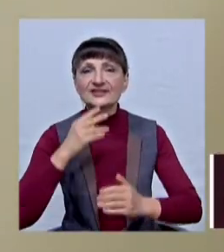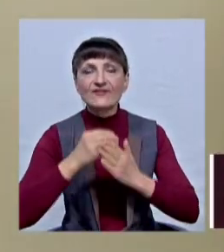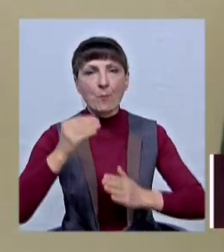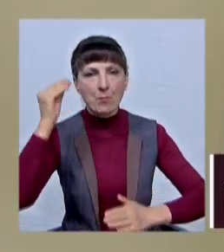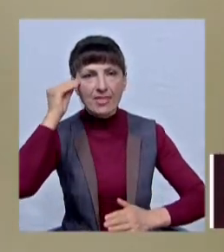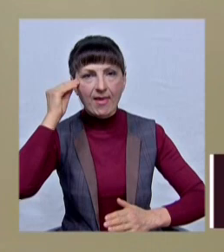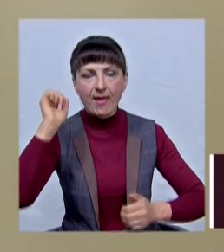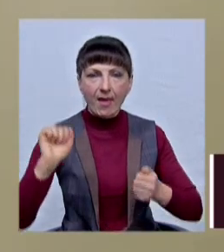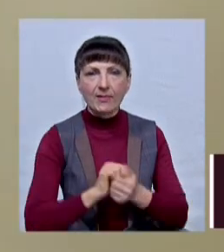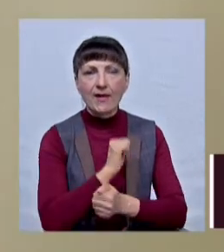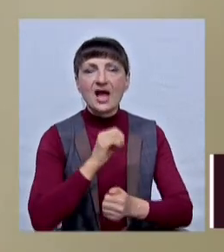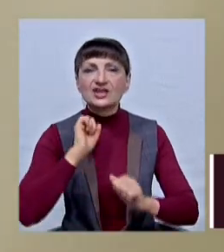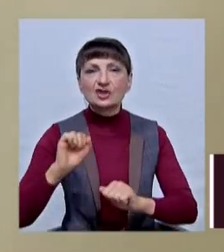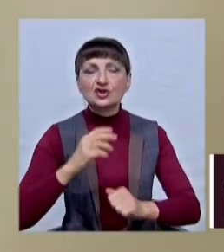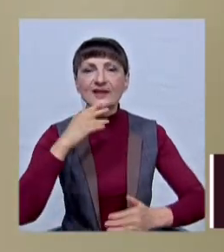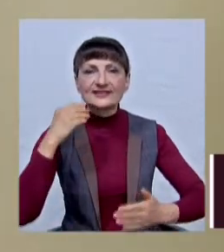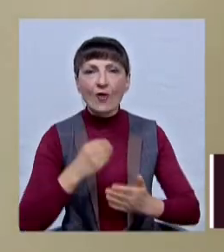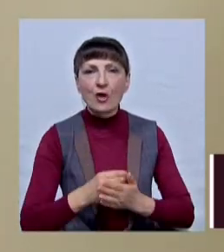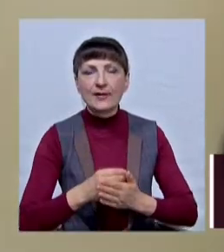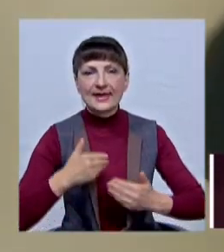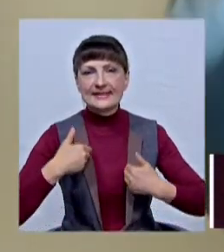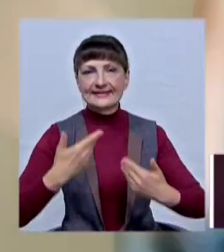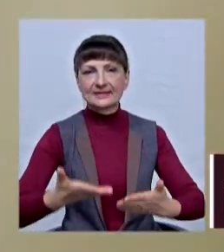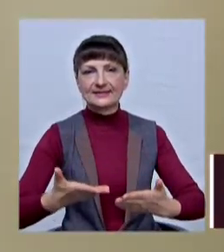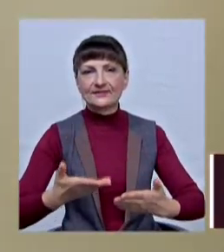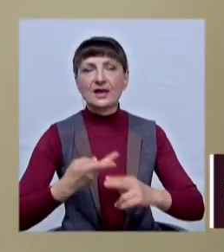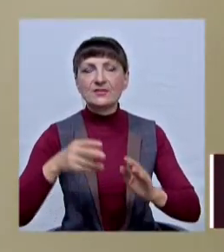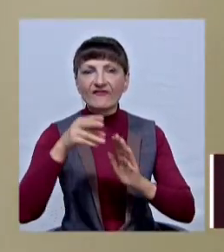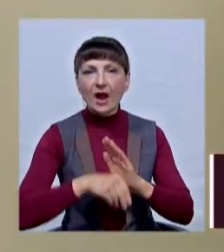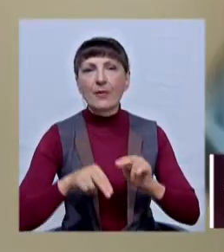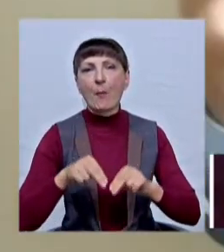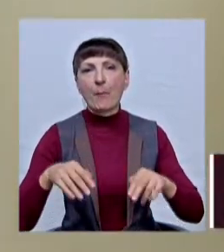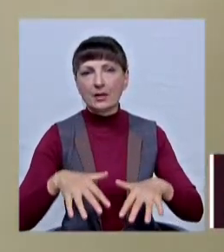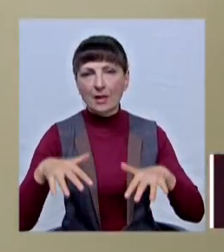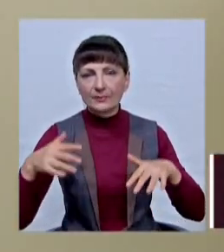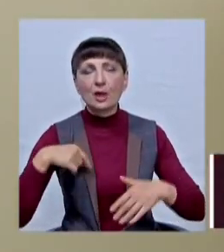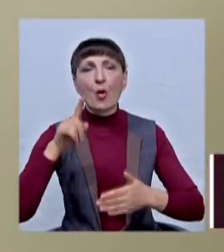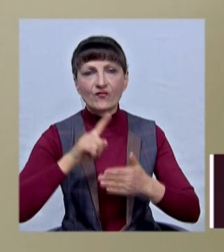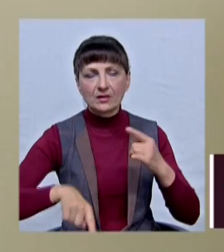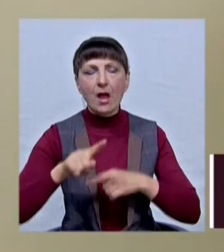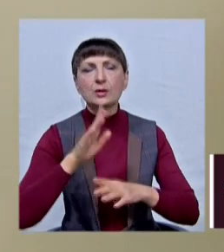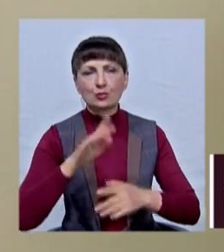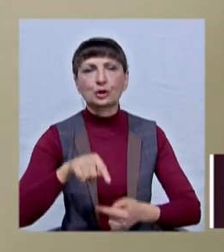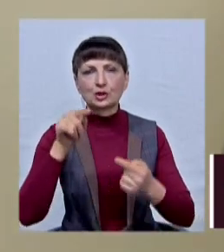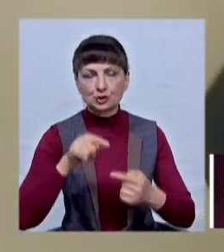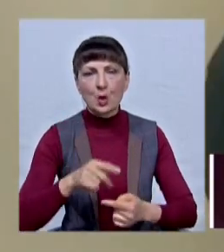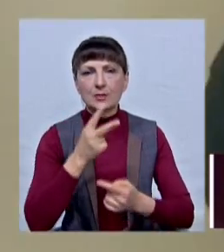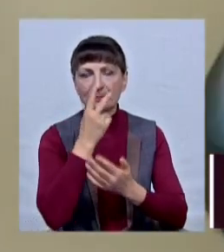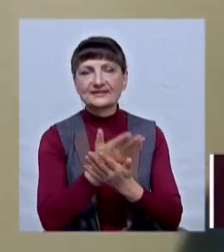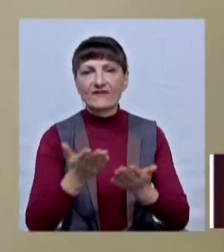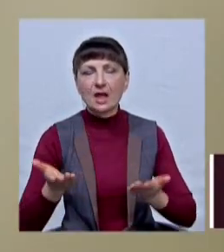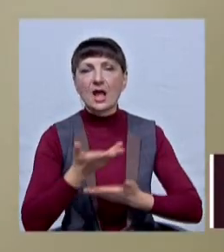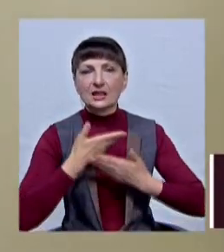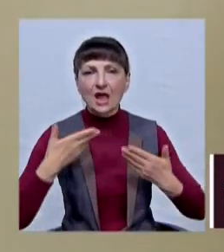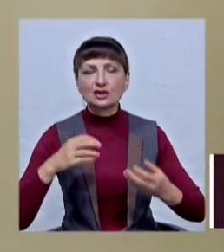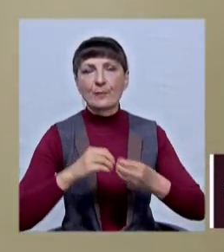мнение, защищать свои какие-то инициативы именно в рамках парламента. Я уверен, что они будут достойно представлять